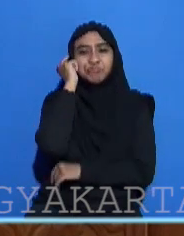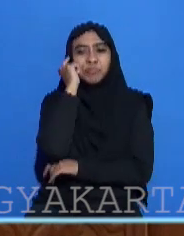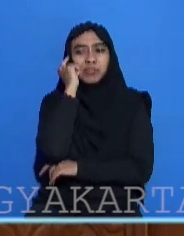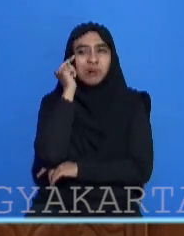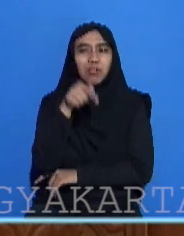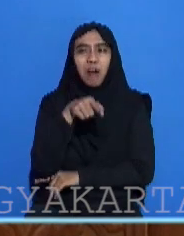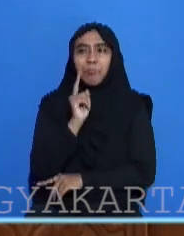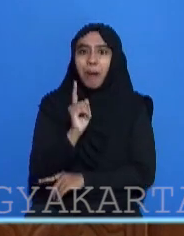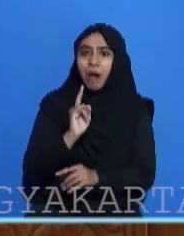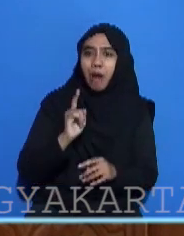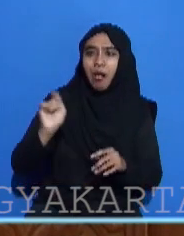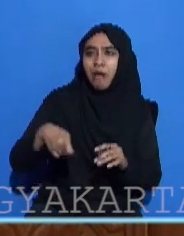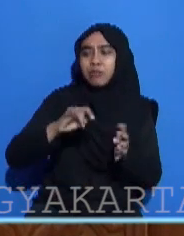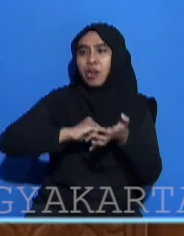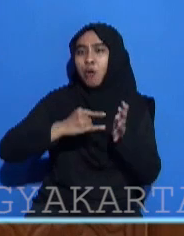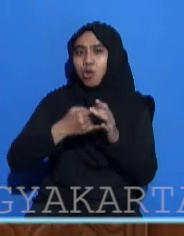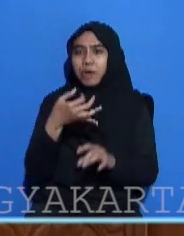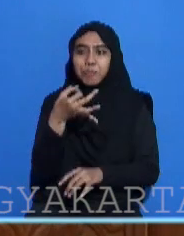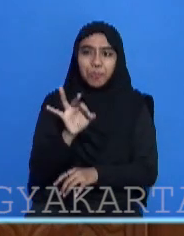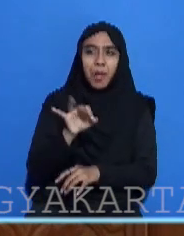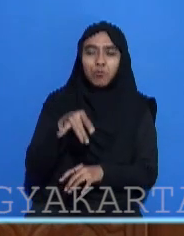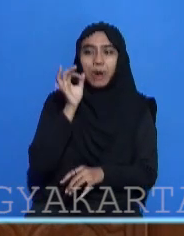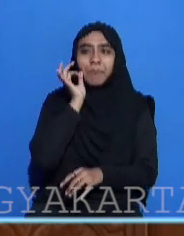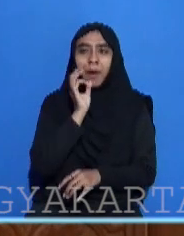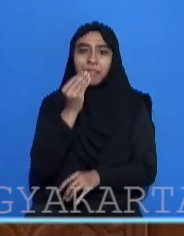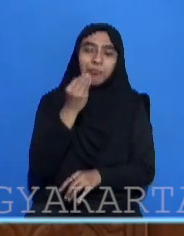setunggalin teknologi kangge ngirit pakan kolopaus